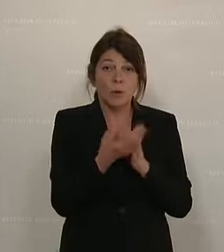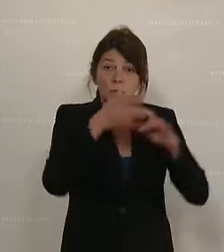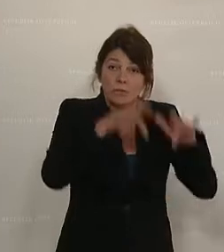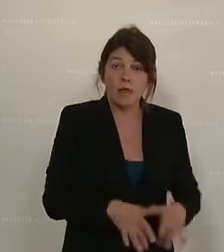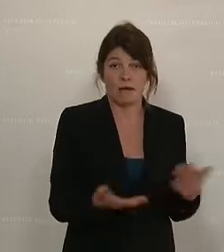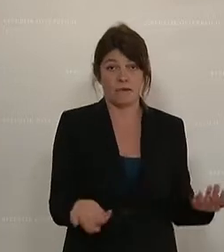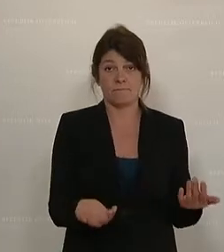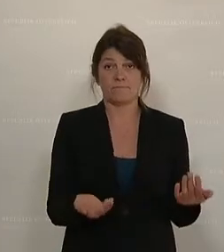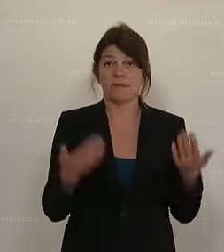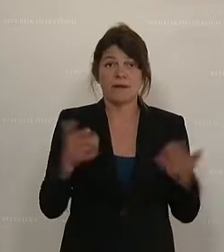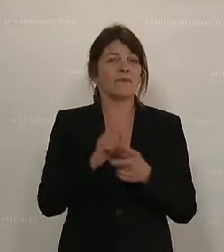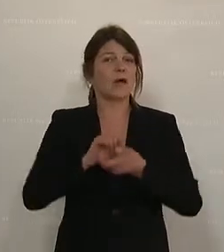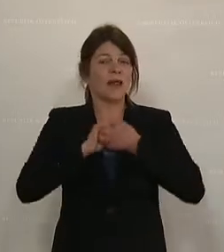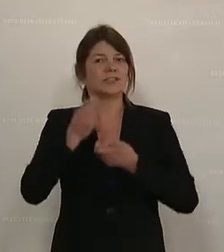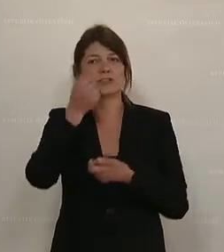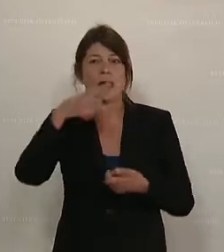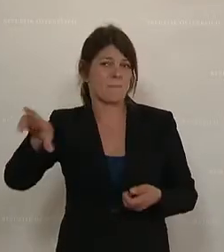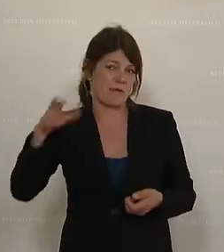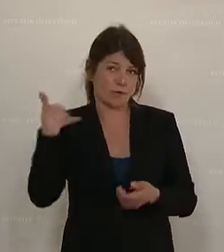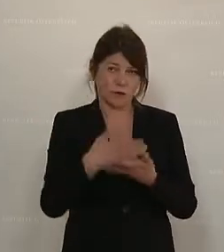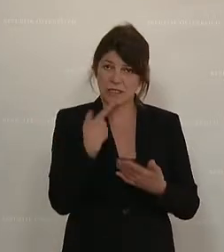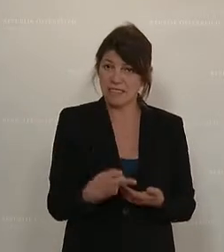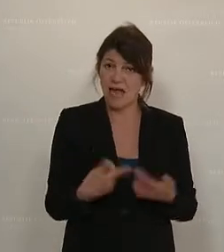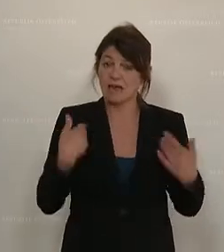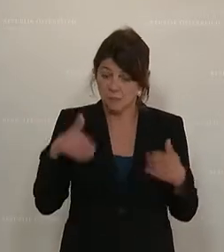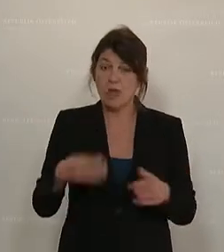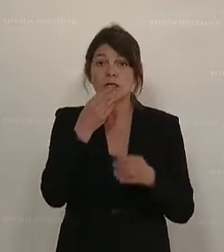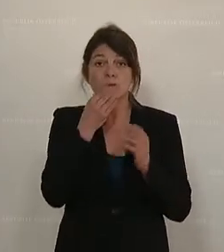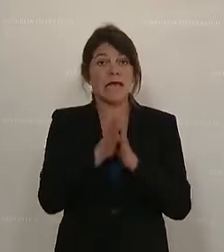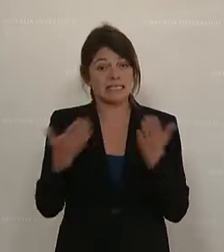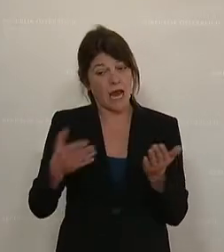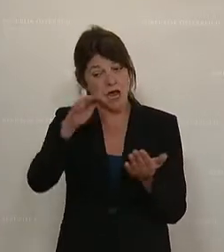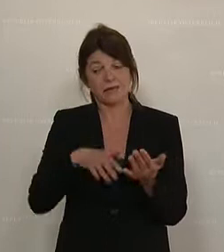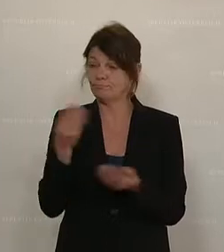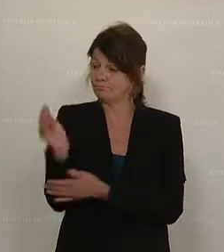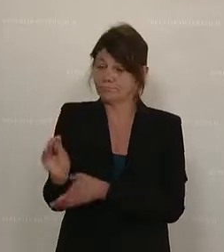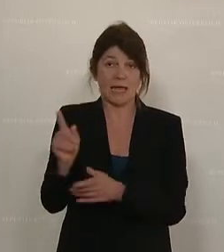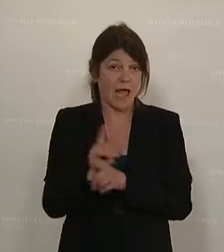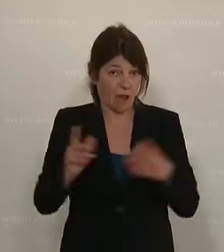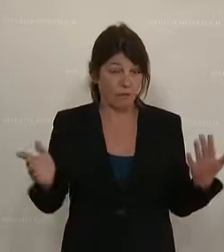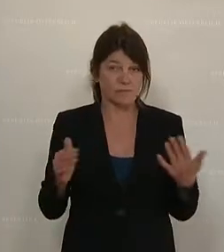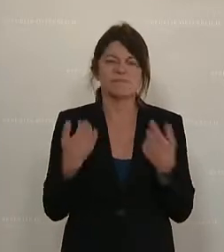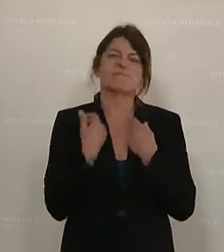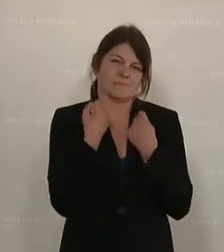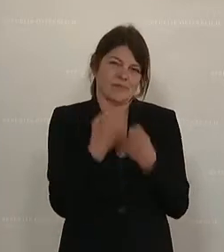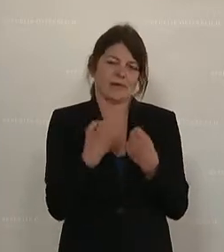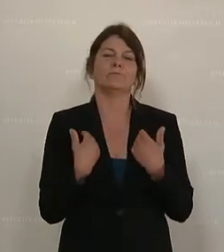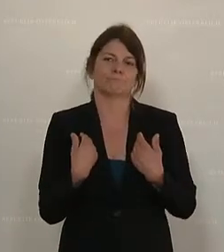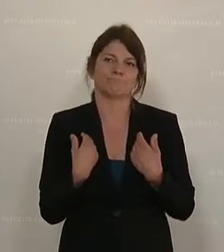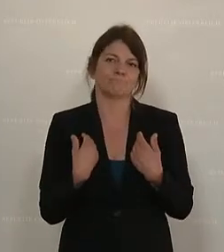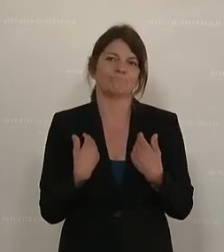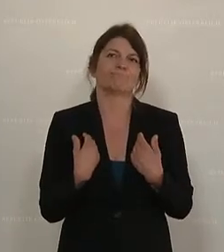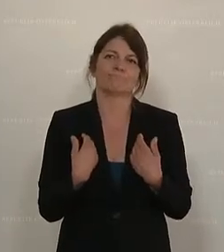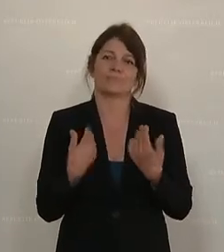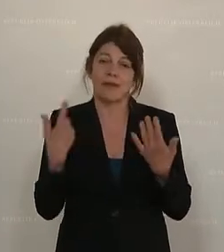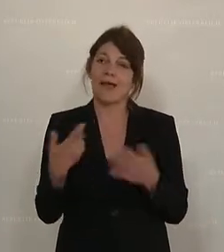müssen wir dann aber, wie es der Kollege Stammler vorher angesprochen hat, auch in der Speisekarte kennzeichnen. Und ich bin überzeugt davon, dass es